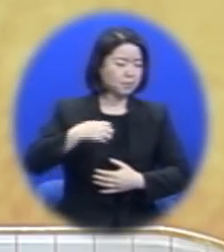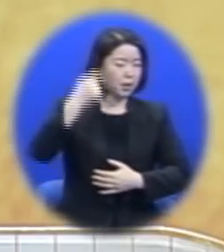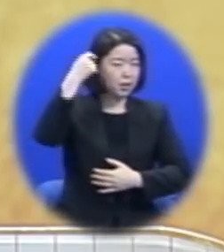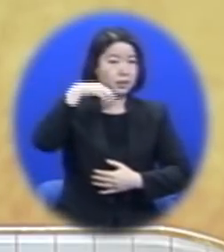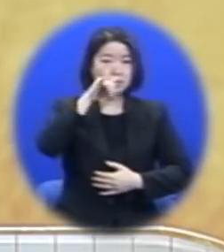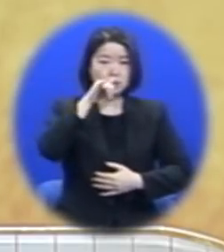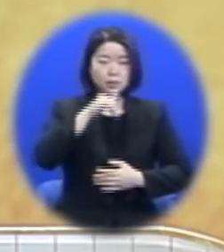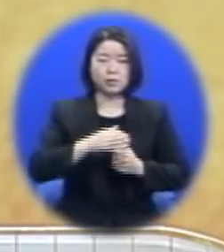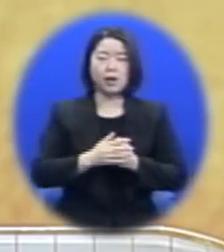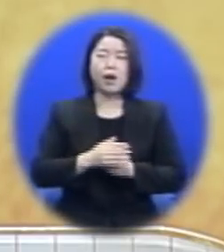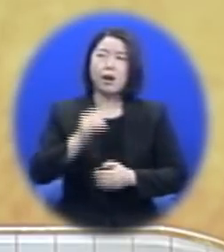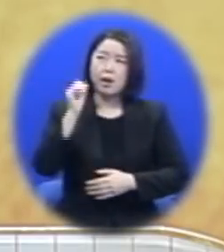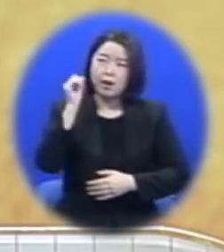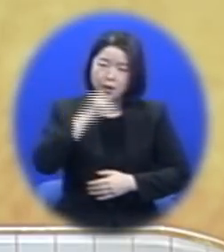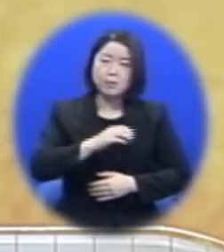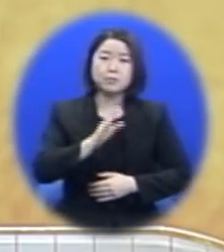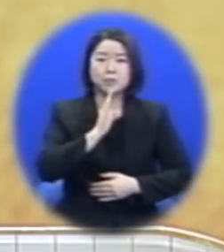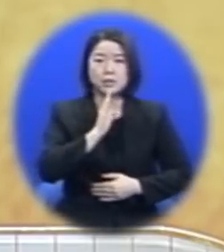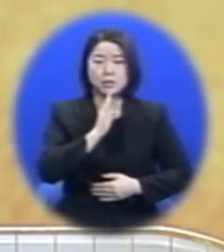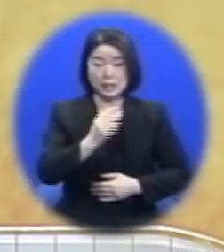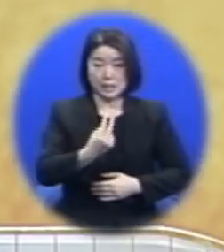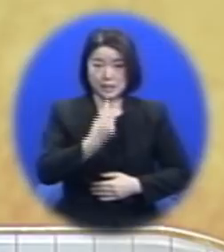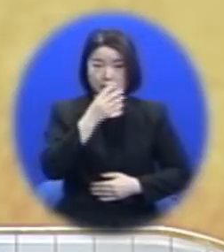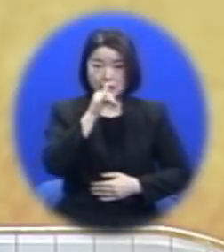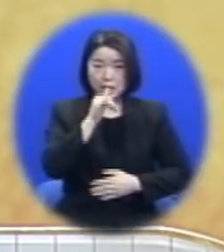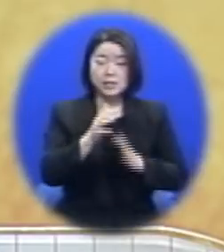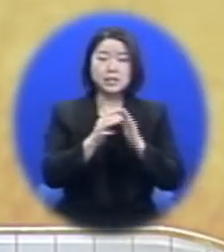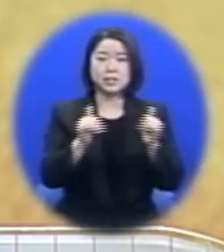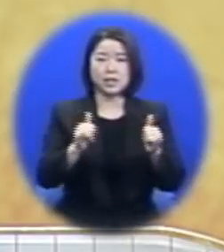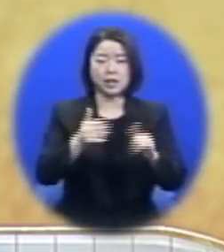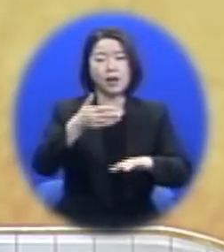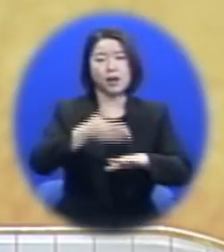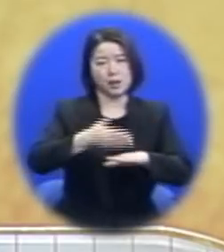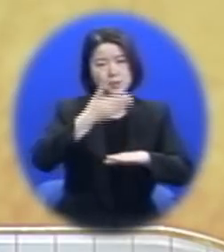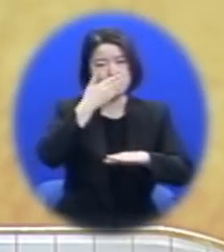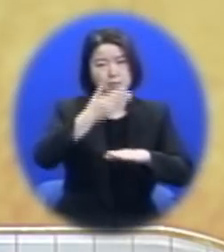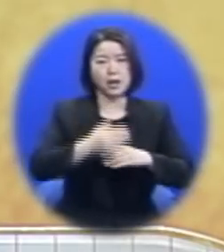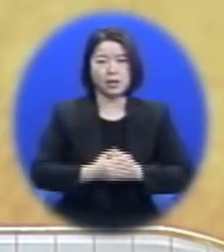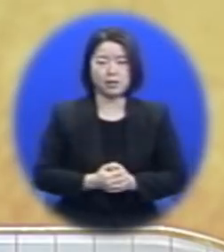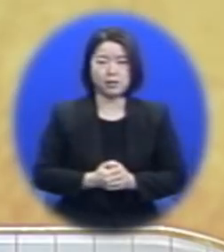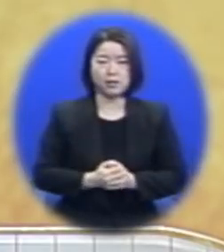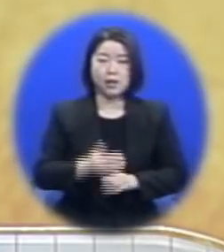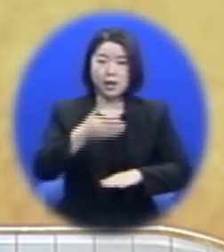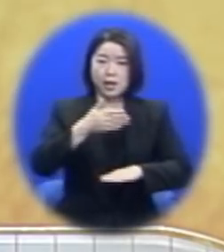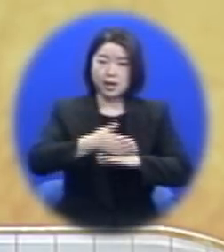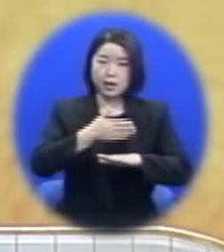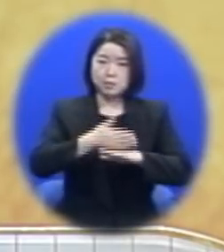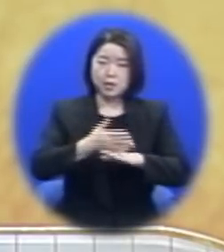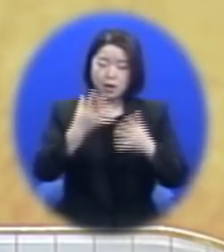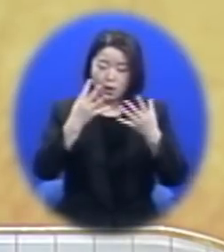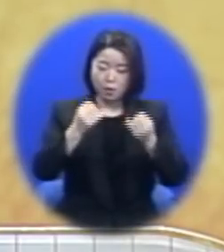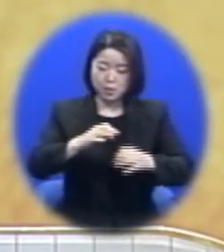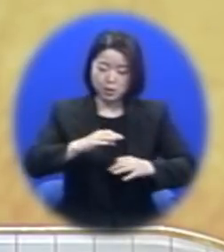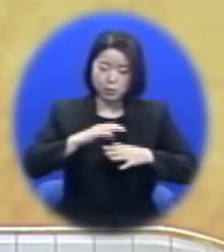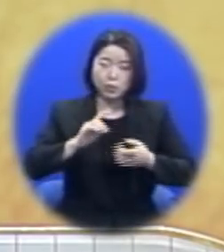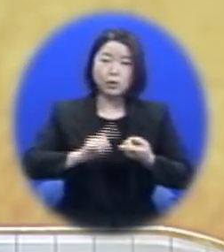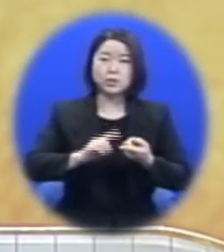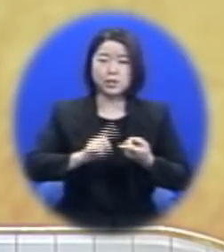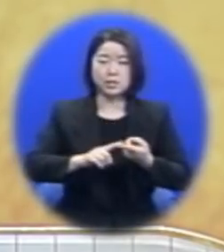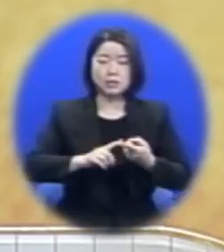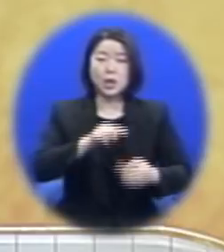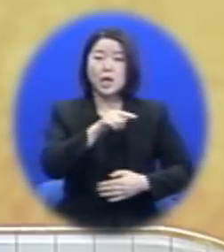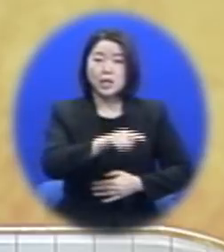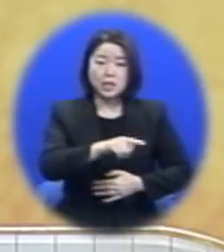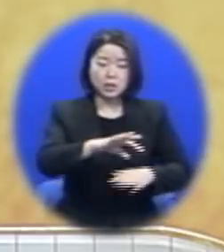그렇지, 살아있는 자가 감사하는 거지. 감사가 얼마나 놀라운 것인가를 이